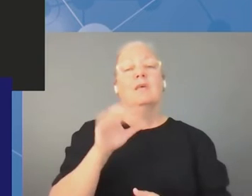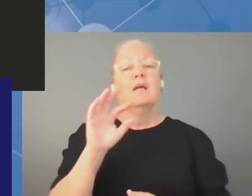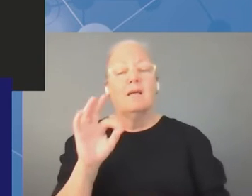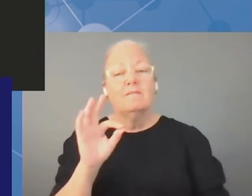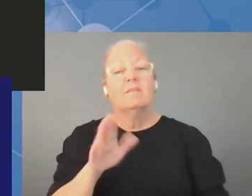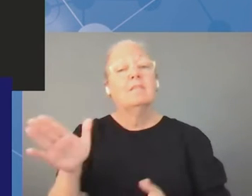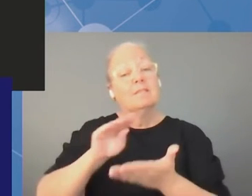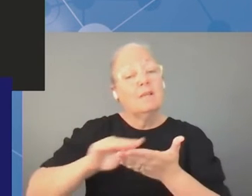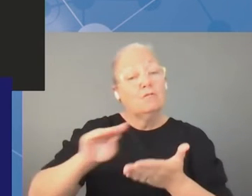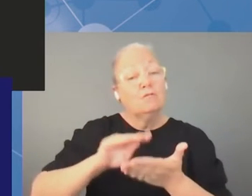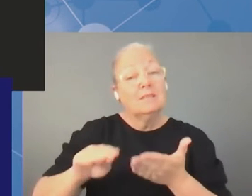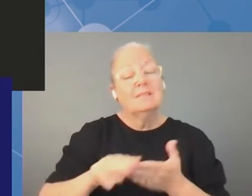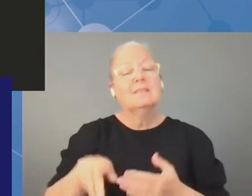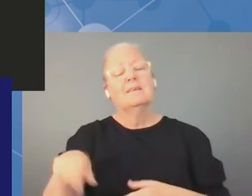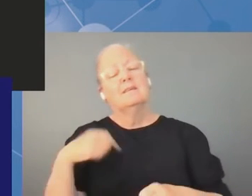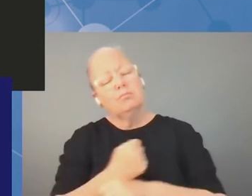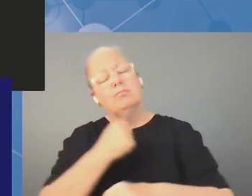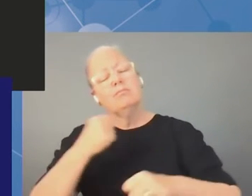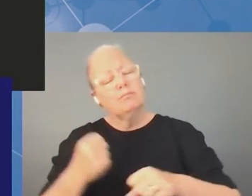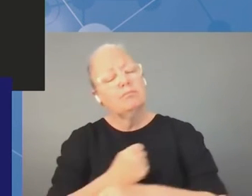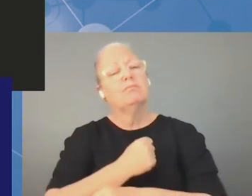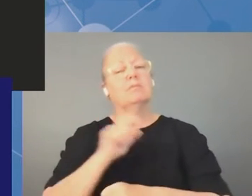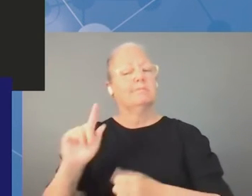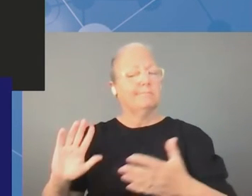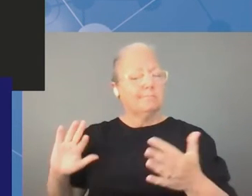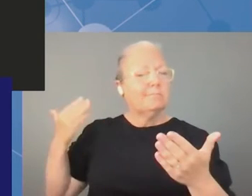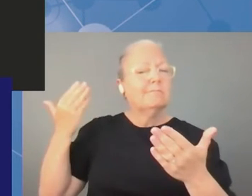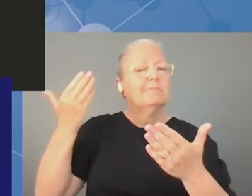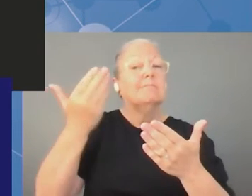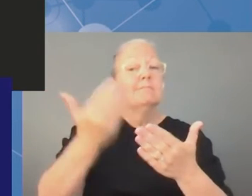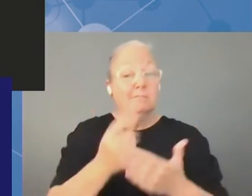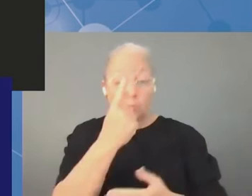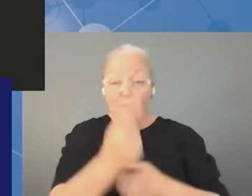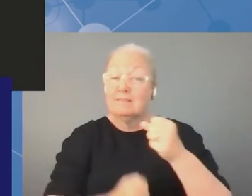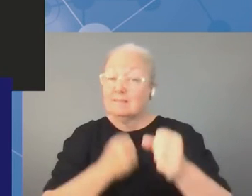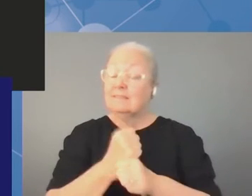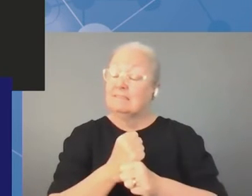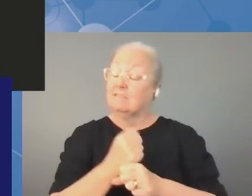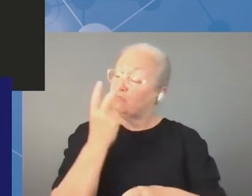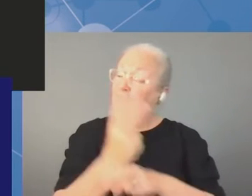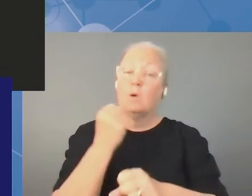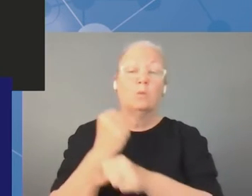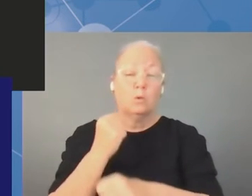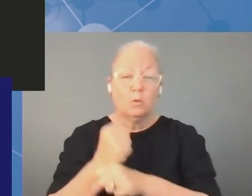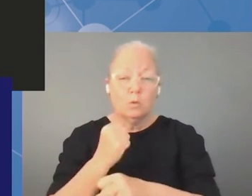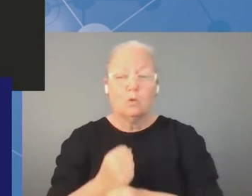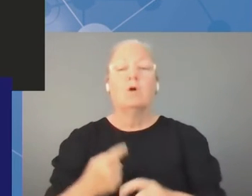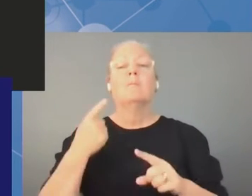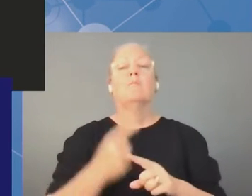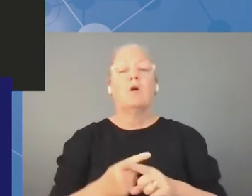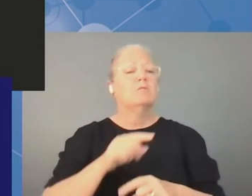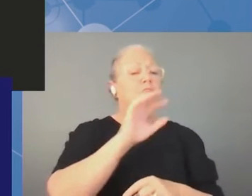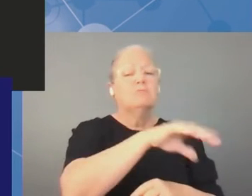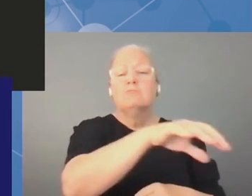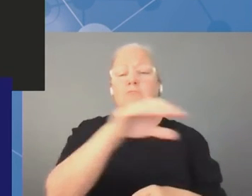спасибо хозяевам нашего саммита, секретариату IGF, его сотрудники весь год работали,